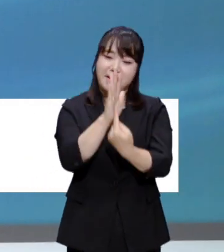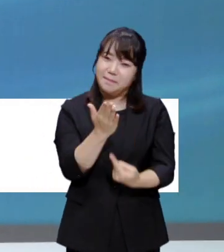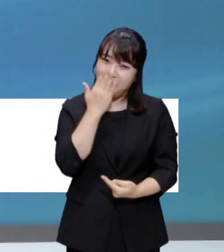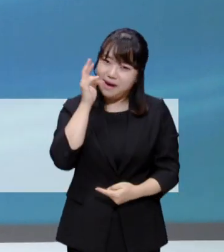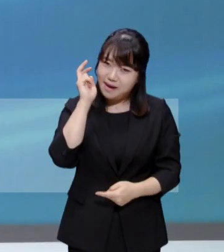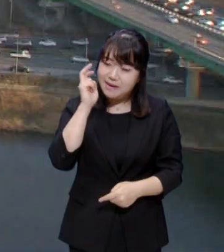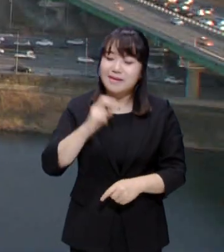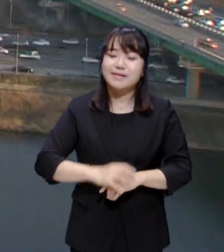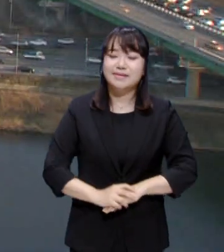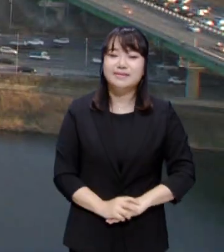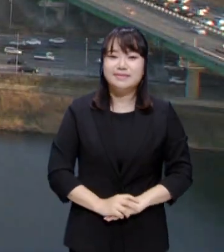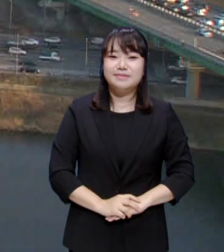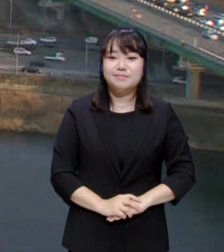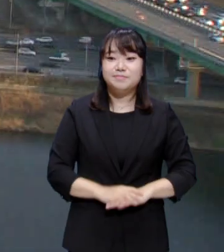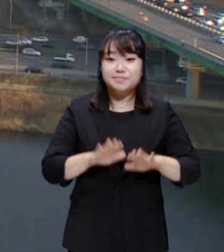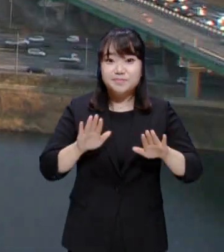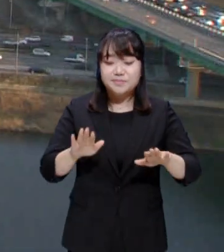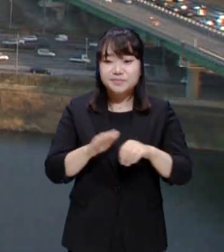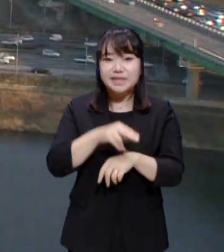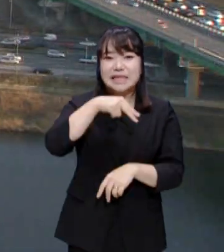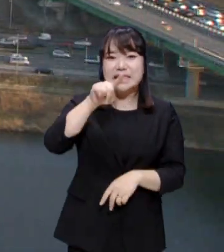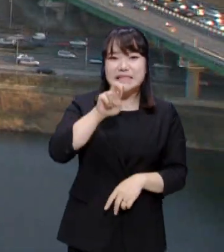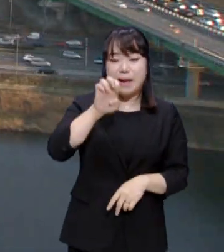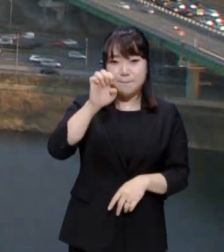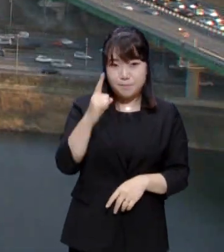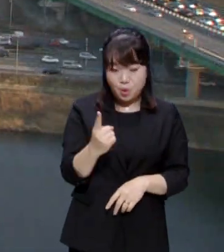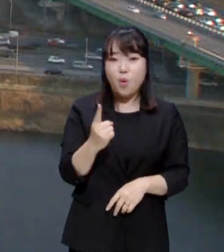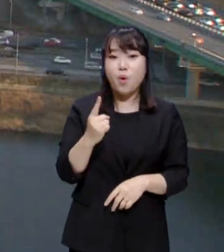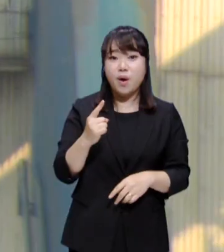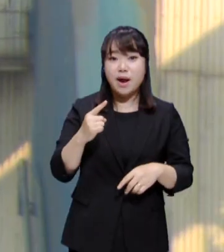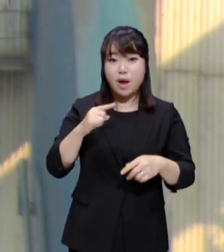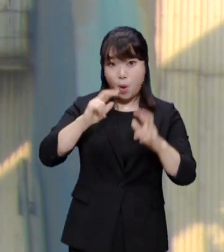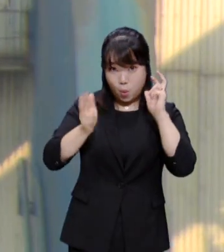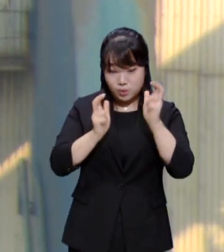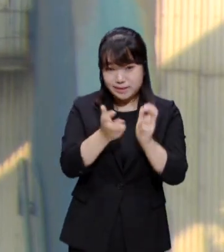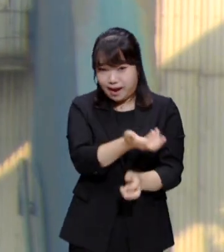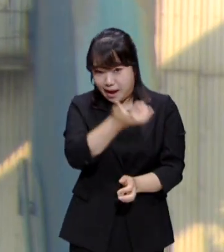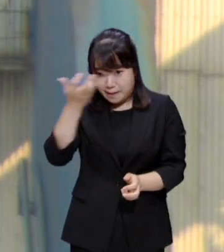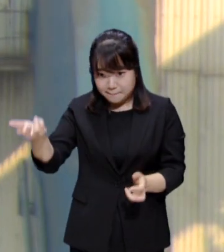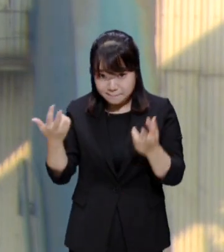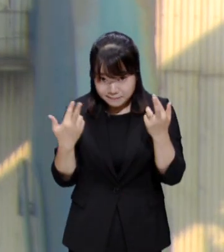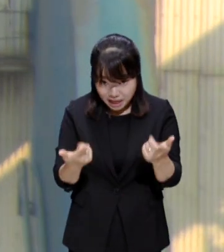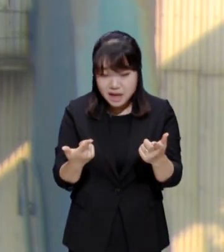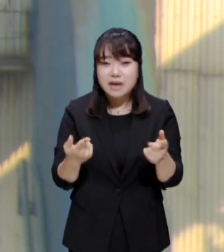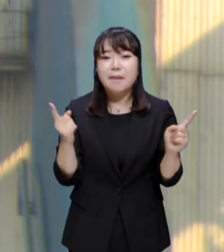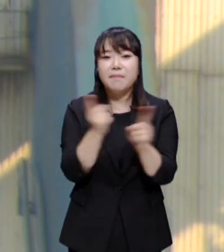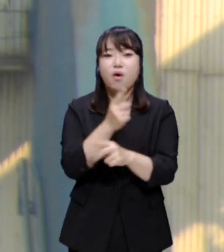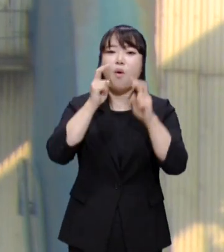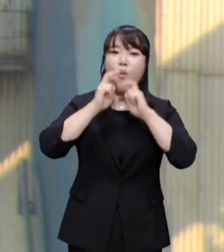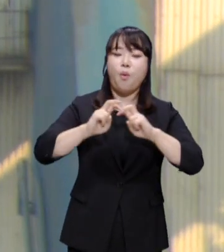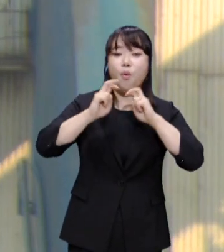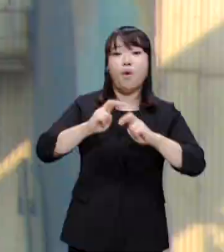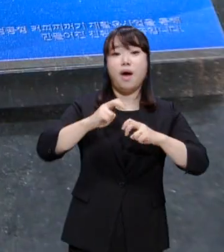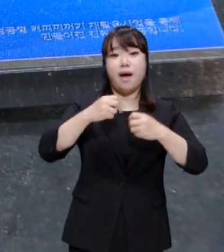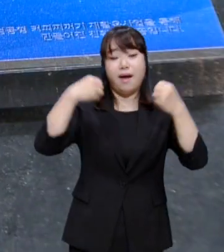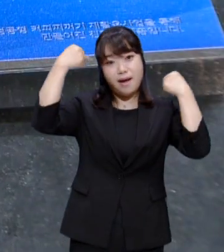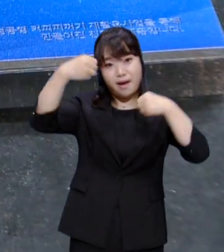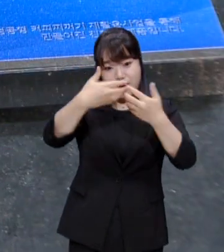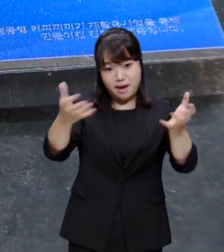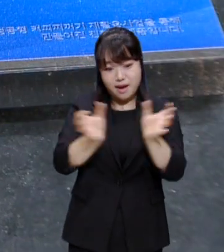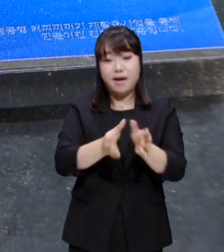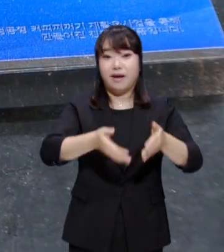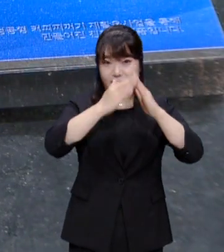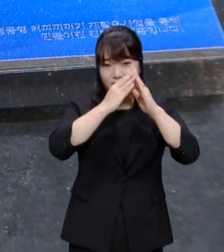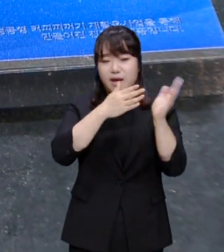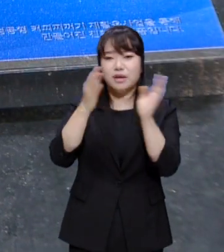싶습니다. 이외에도 삼표 레미콘 부지에 오페라하우스 등을 지어 문화관광타운 조성을 약속했습니다. 또